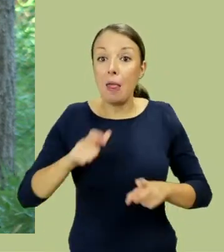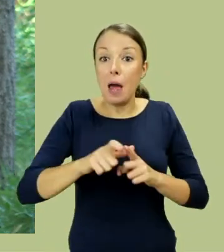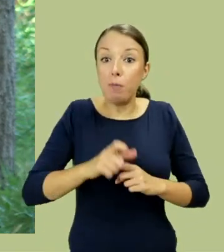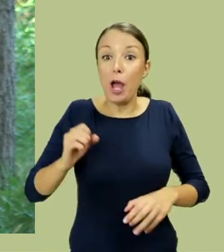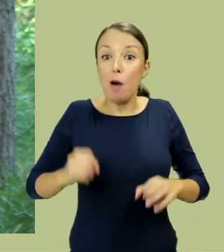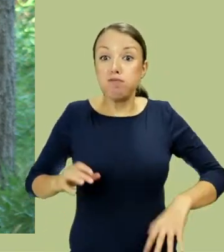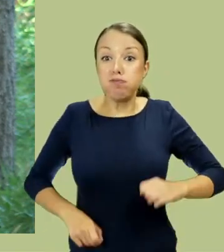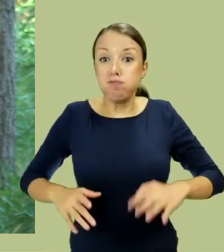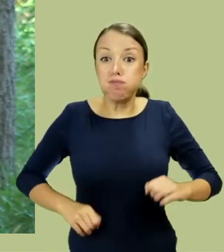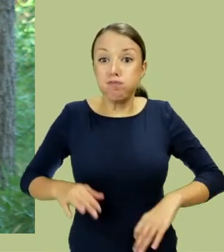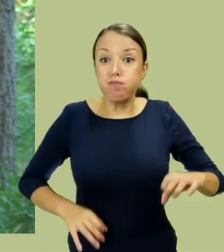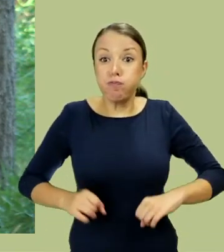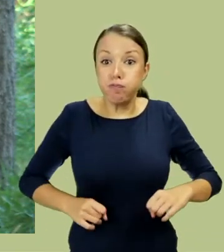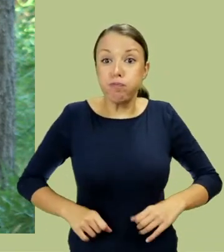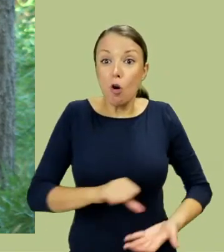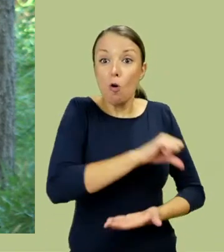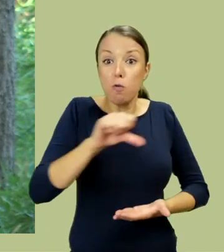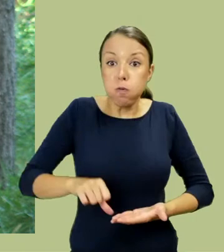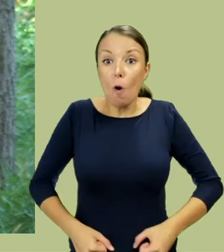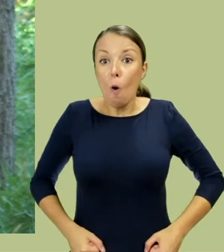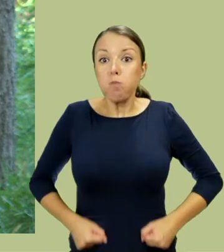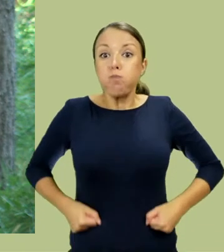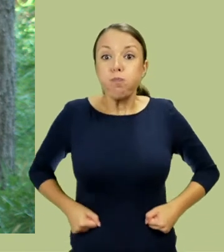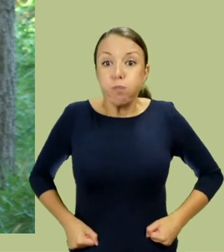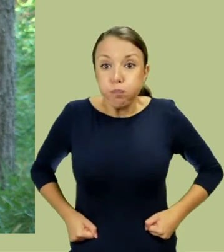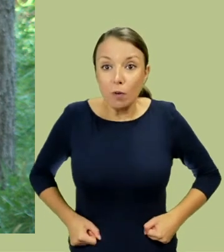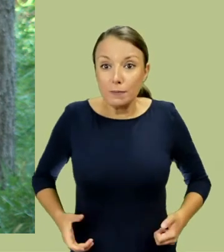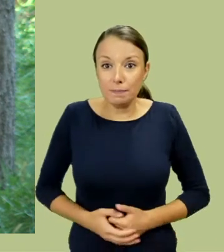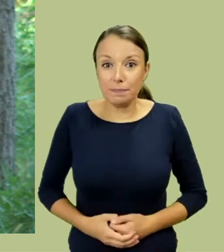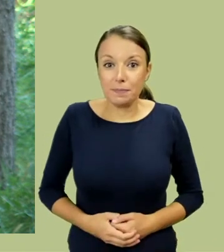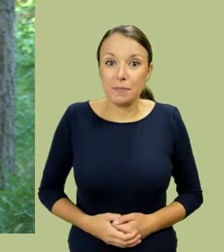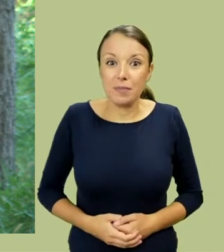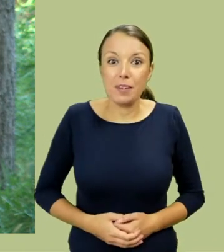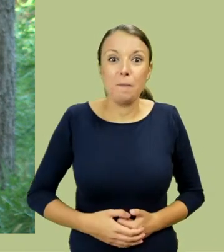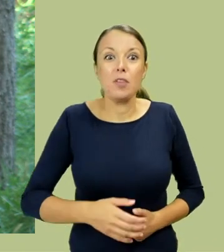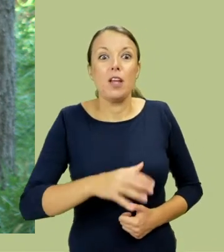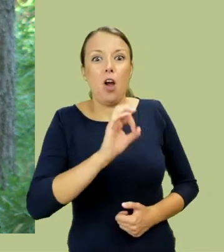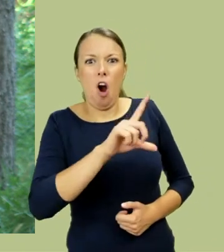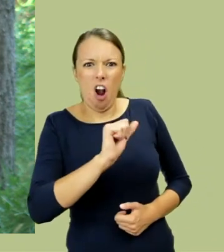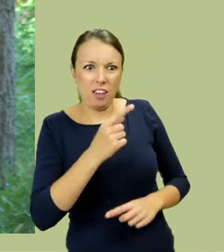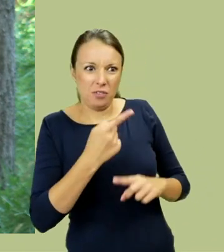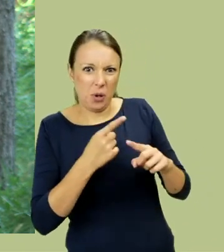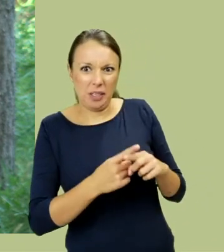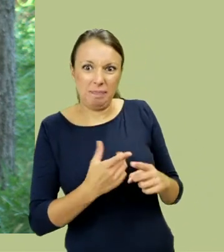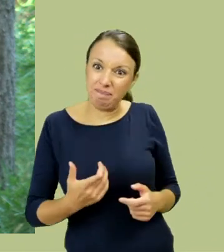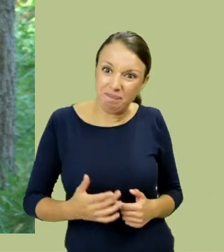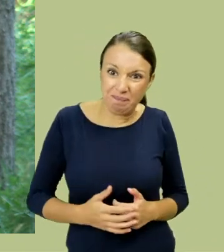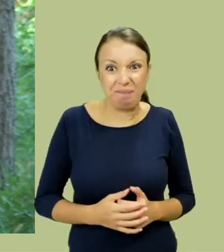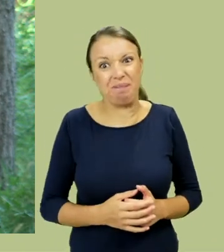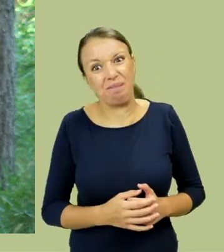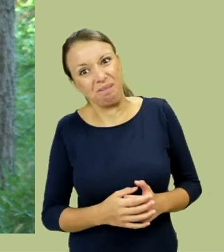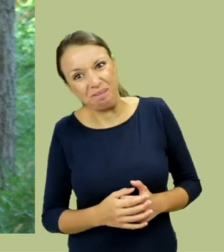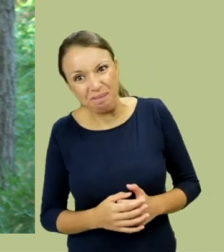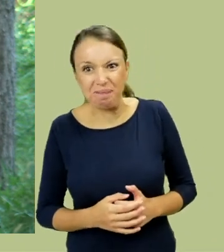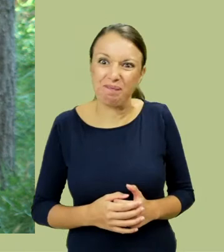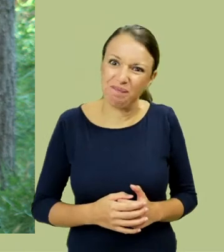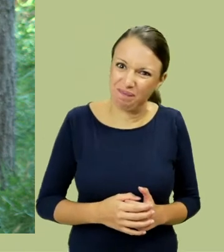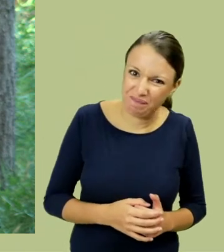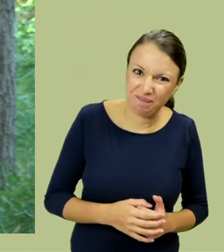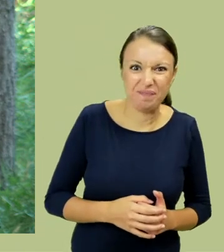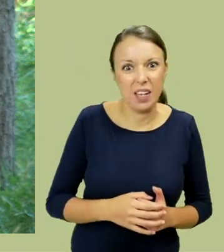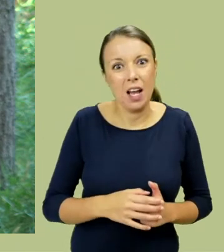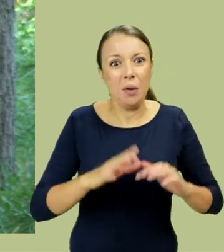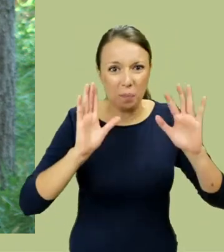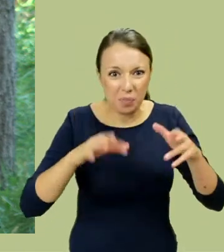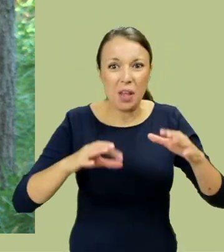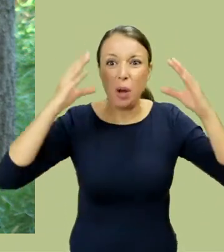Więc Ola była nieco sceptyczna. Wówczas raczej chyba niosła pudło z kapeluszami, ponieważ kapelusze, przenoszenie